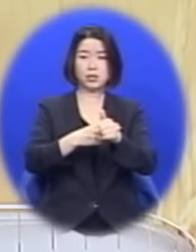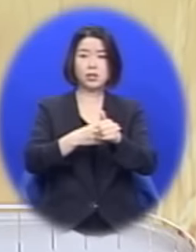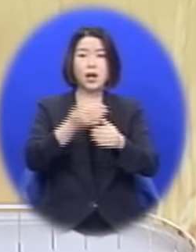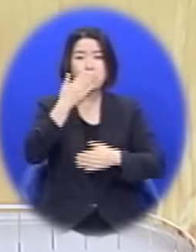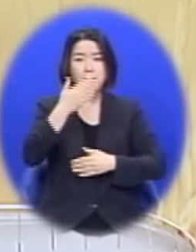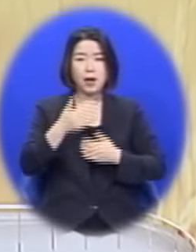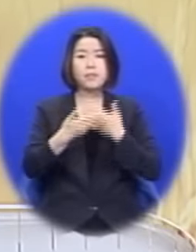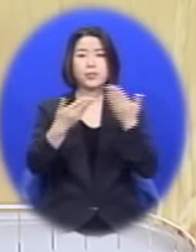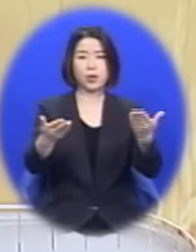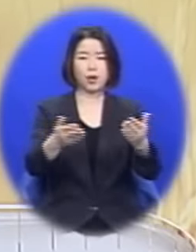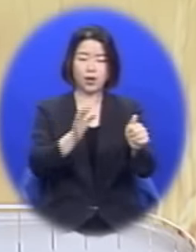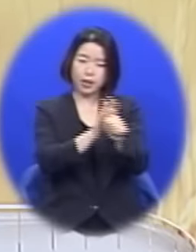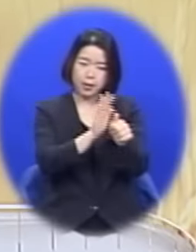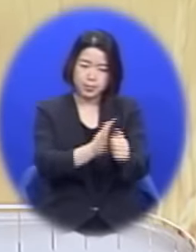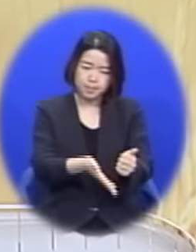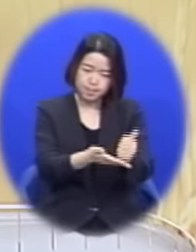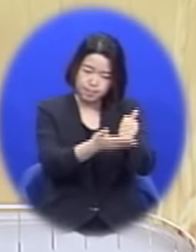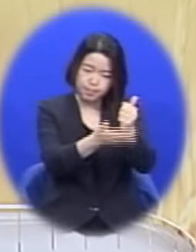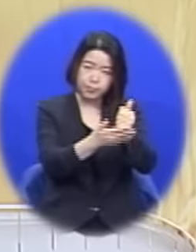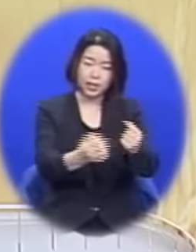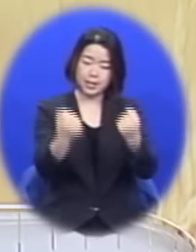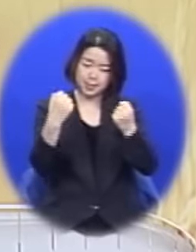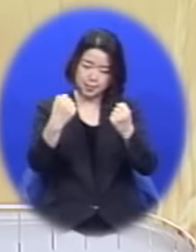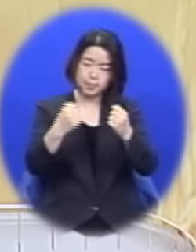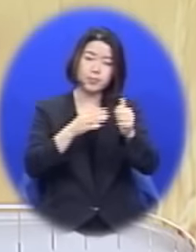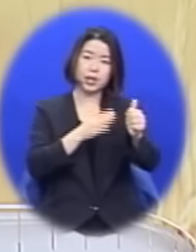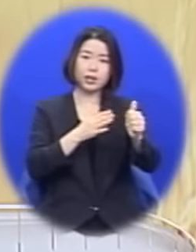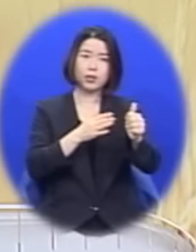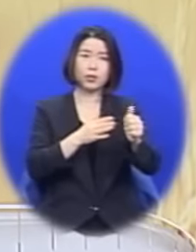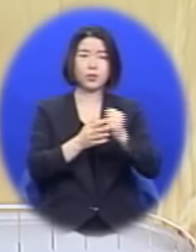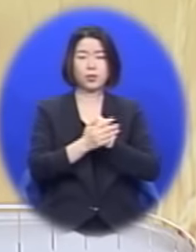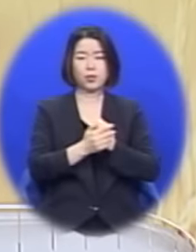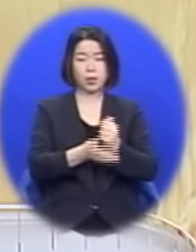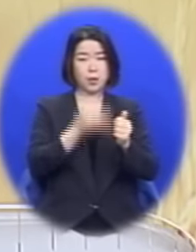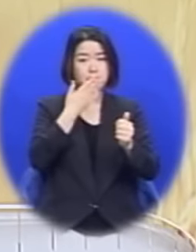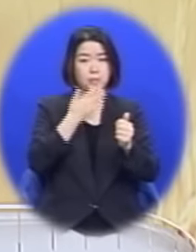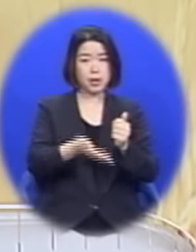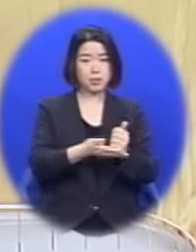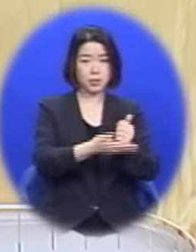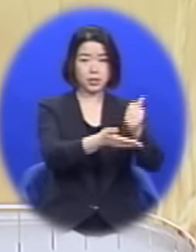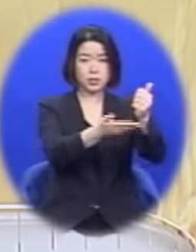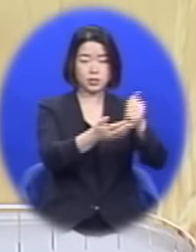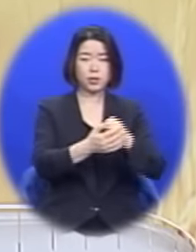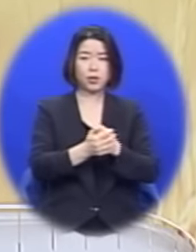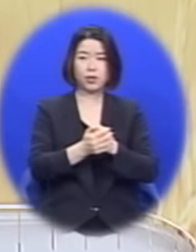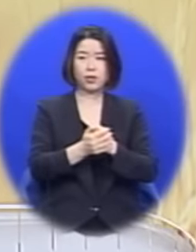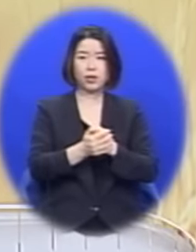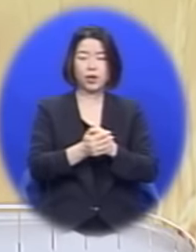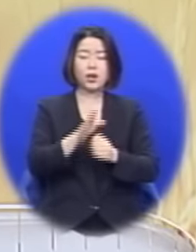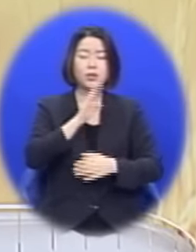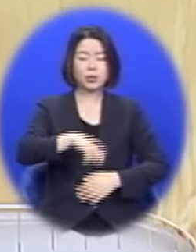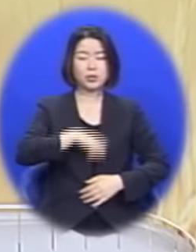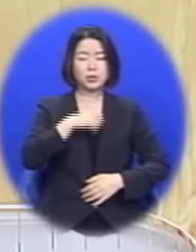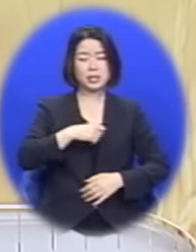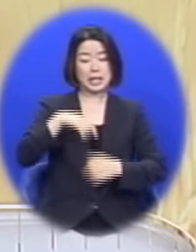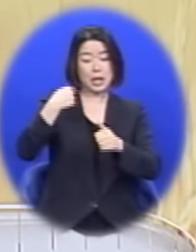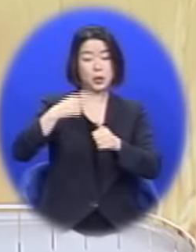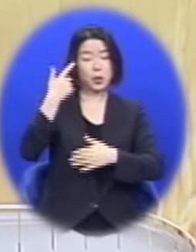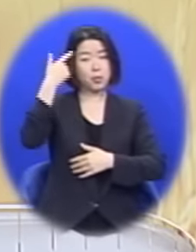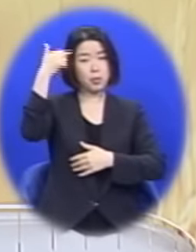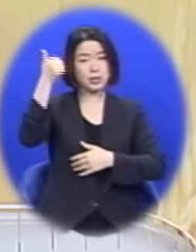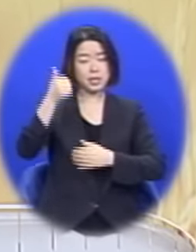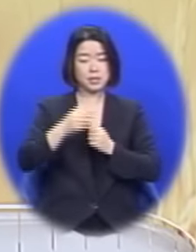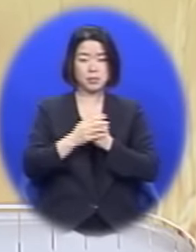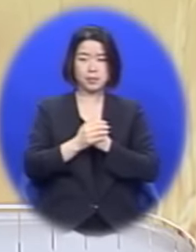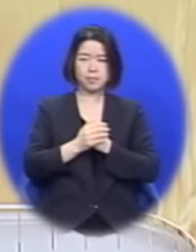격려도 하고 힘도 내시라고. 솔직히 옆구리 찔러서 했어요. 교육 목사님이,